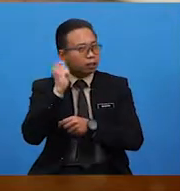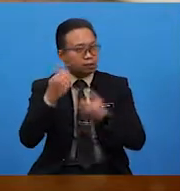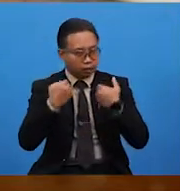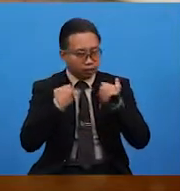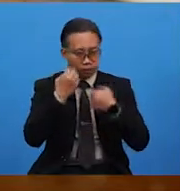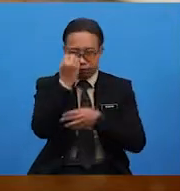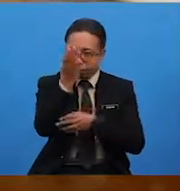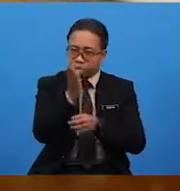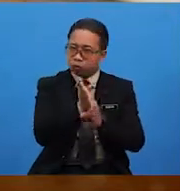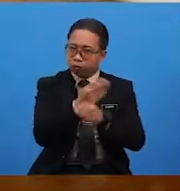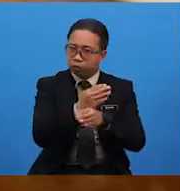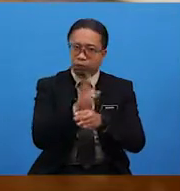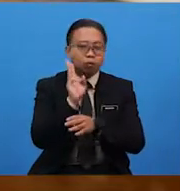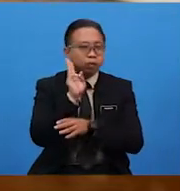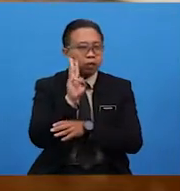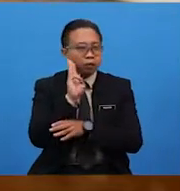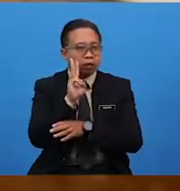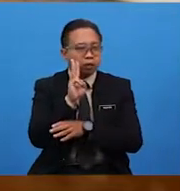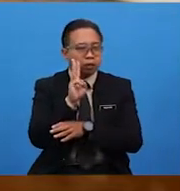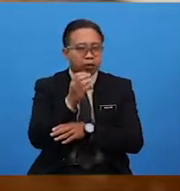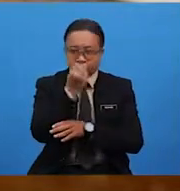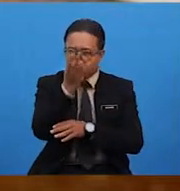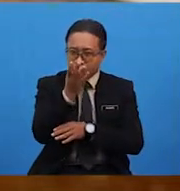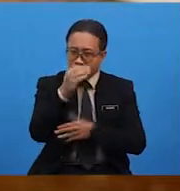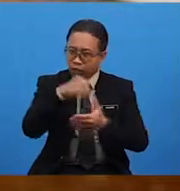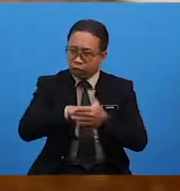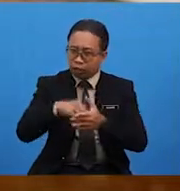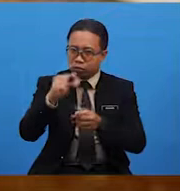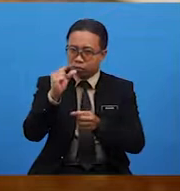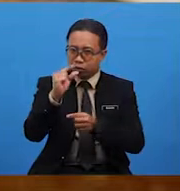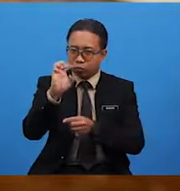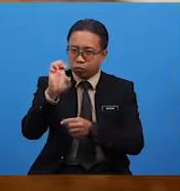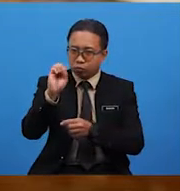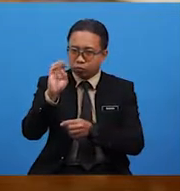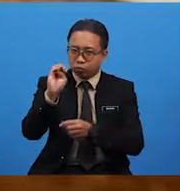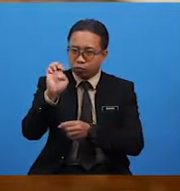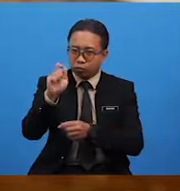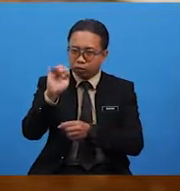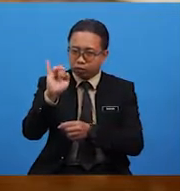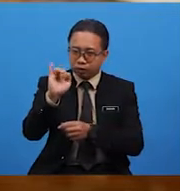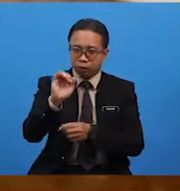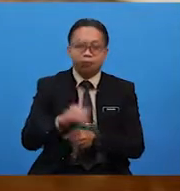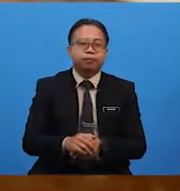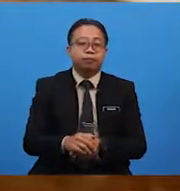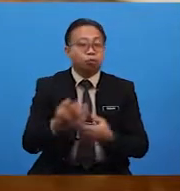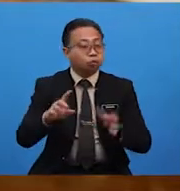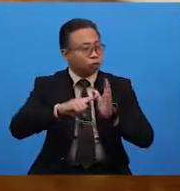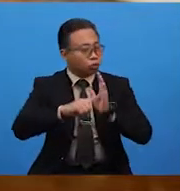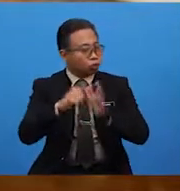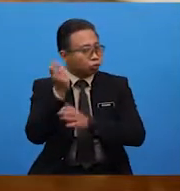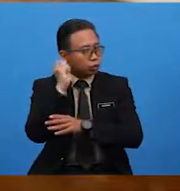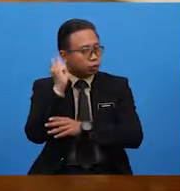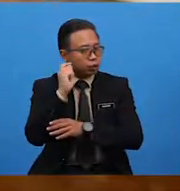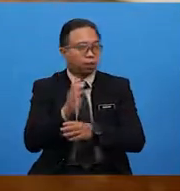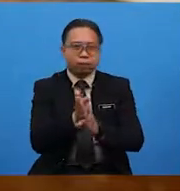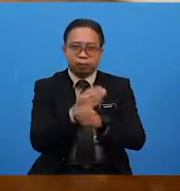ada mengatakan bentuk-bentuk wanita itu dijelmakan dalam bentuk geometri Betul tak jago dan Iya betul kalau kita lihat dari contoh-contoh yang